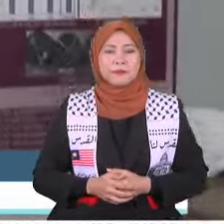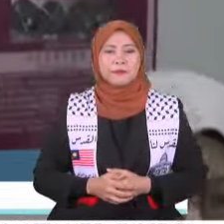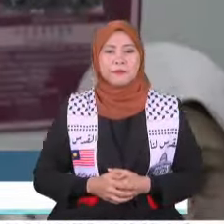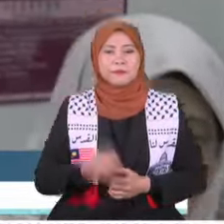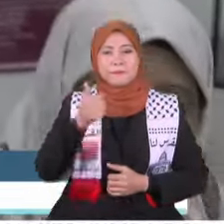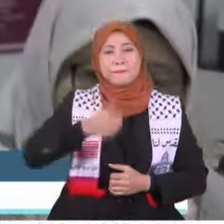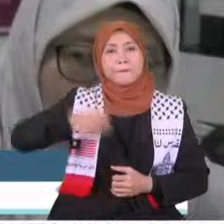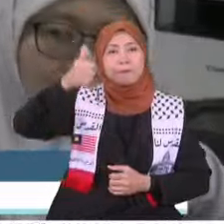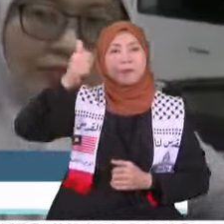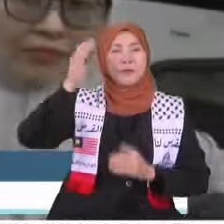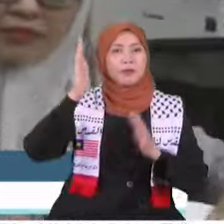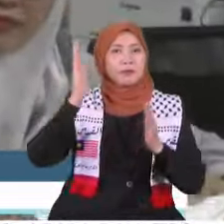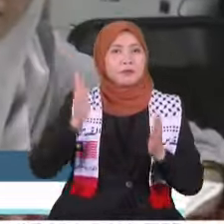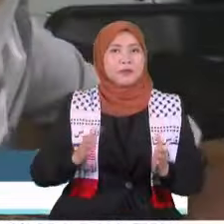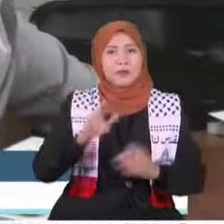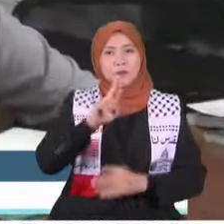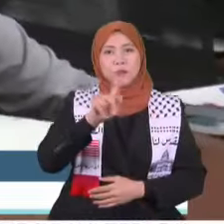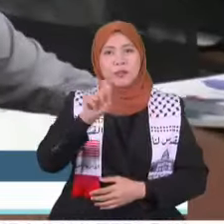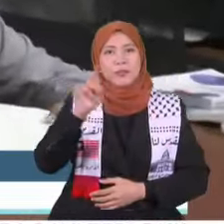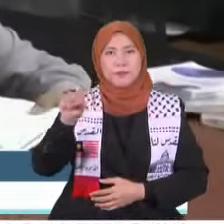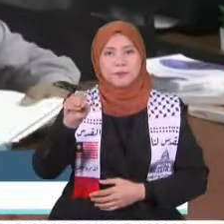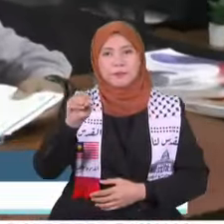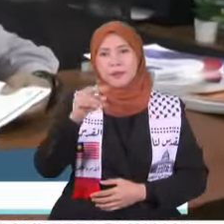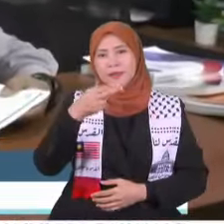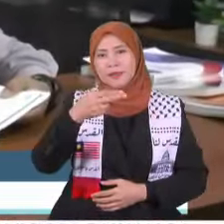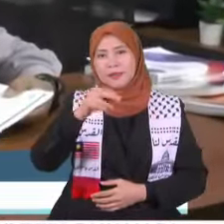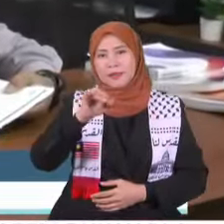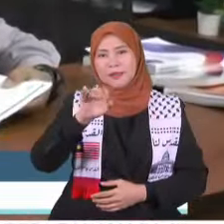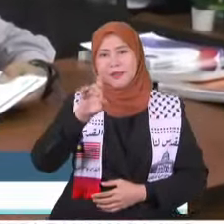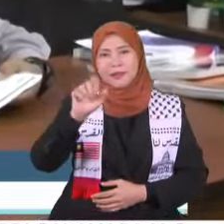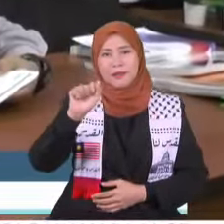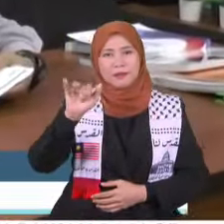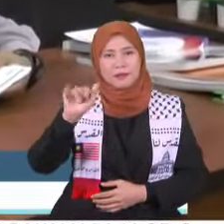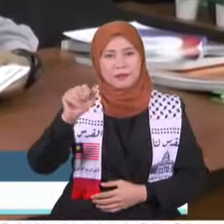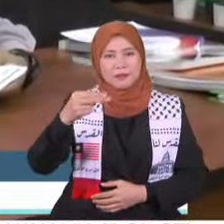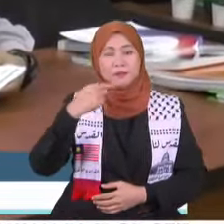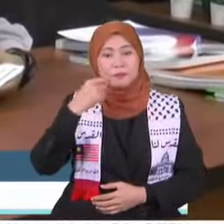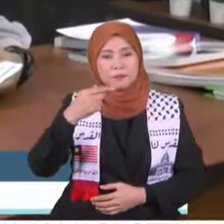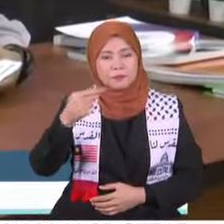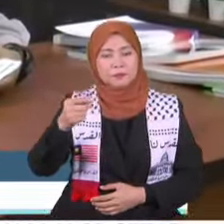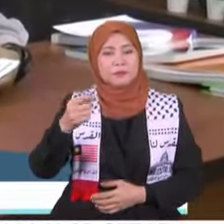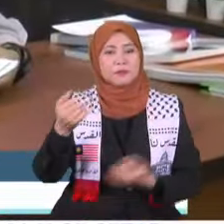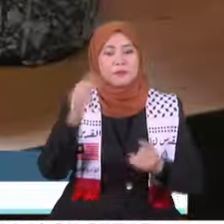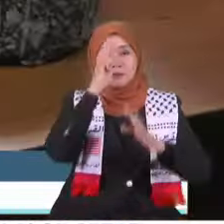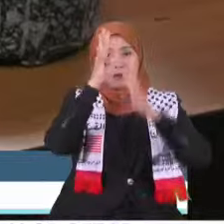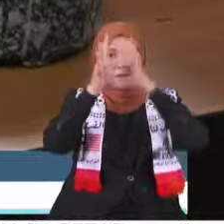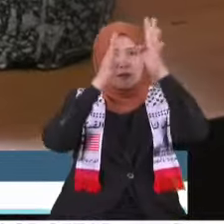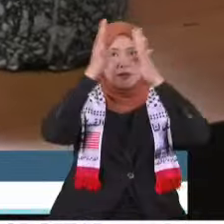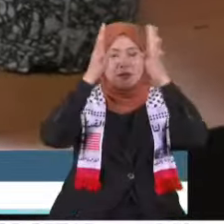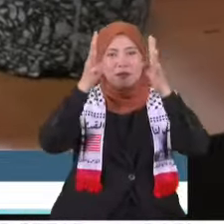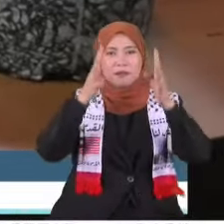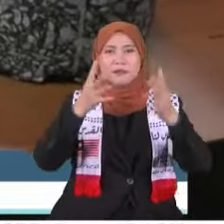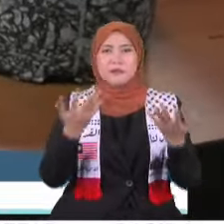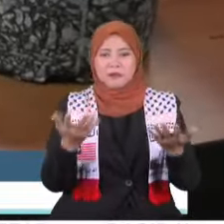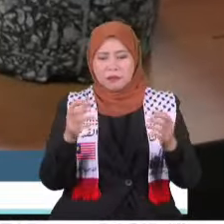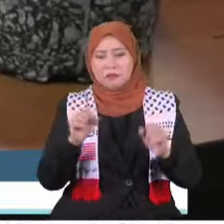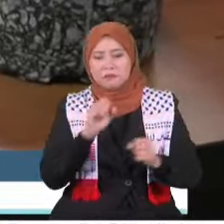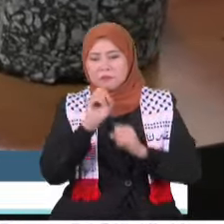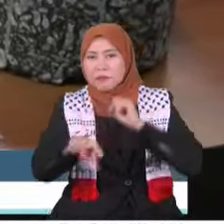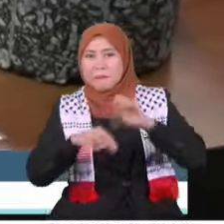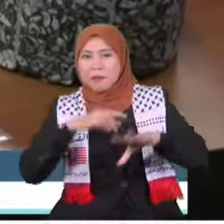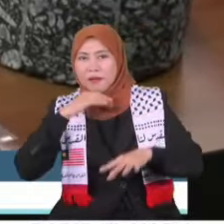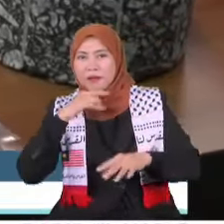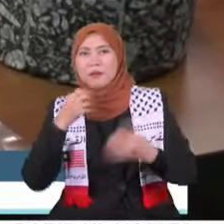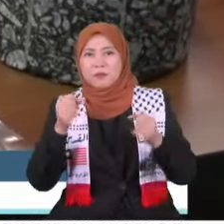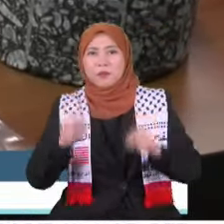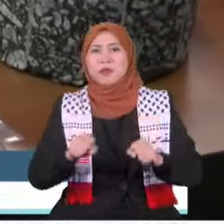Pensyarah Kanan Kejuruteraan Leburaya UTM Dr. Nur Hidayah Abdul Hassan berkata, inovasi berkenaan berupaya menjimatkan kos pembinaan